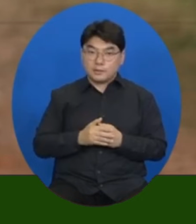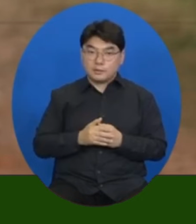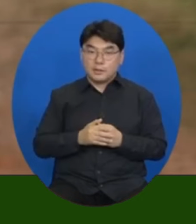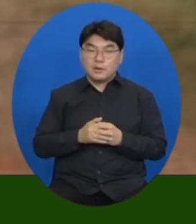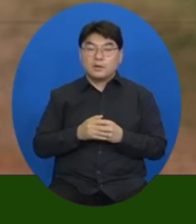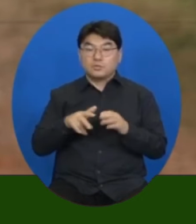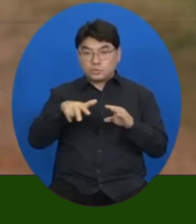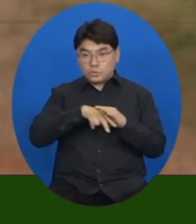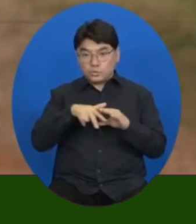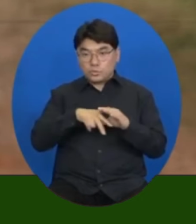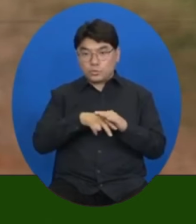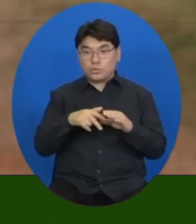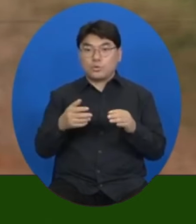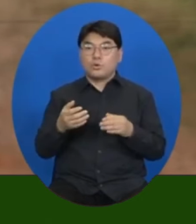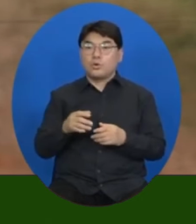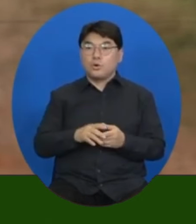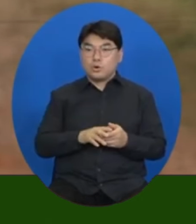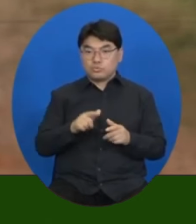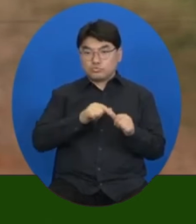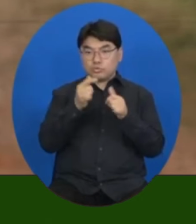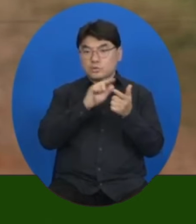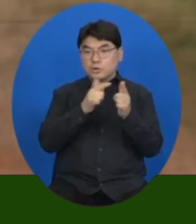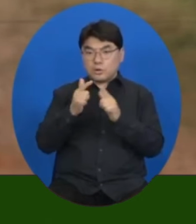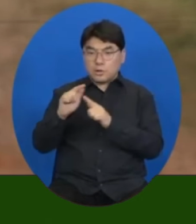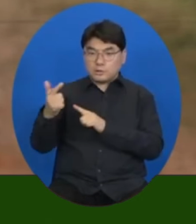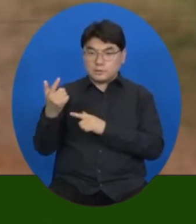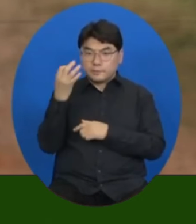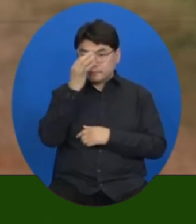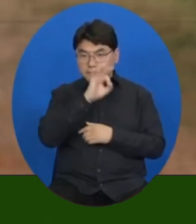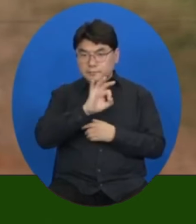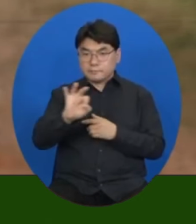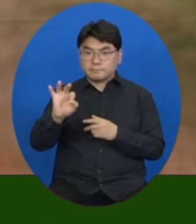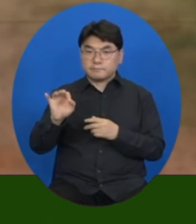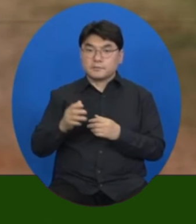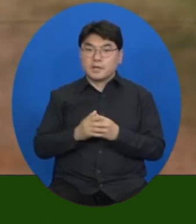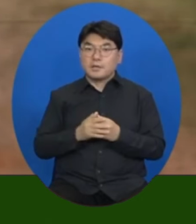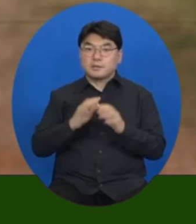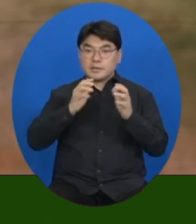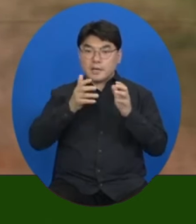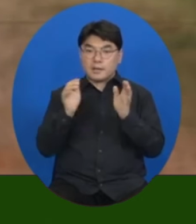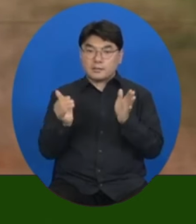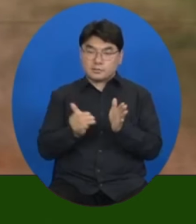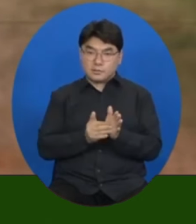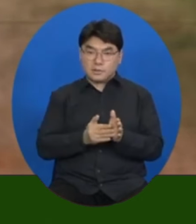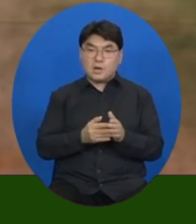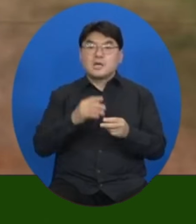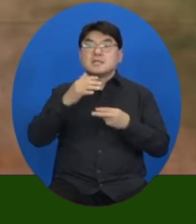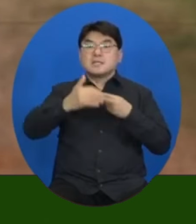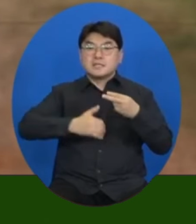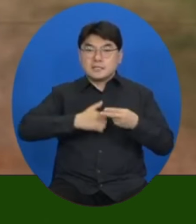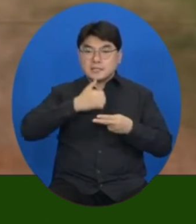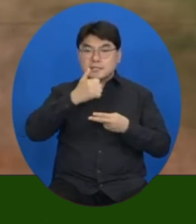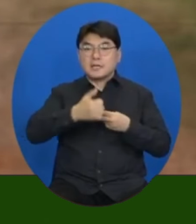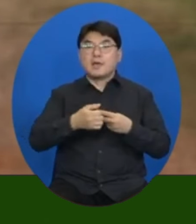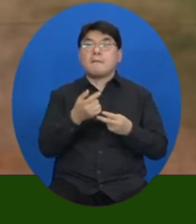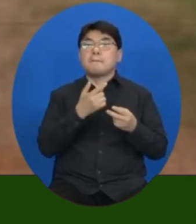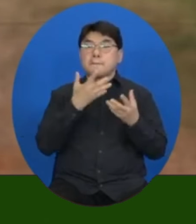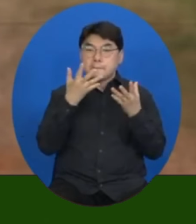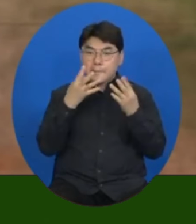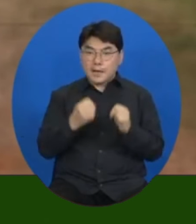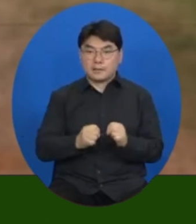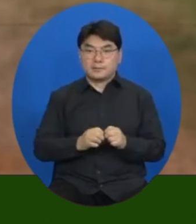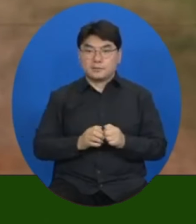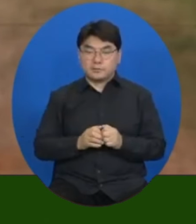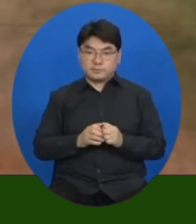국가였습니다 신화라고 알려진 수많은 남신 여신들이 얼마나 많은지 몰라요 실제로 그들은 그 신을